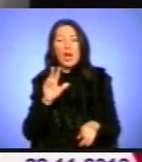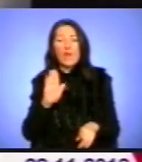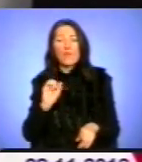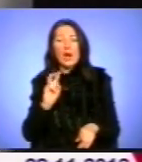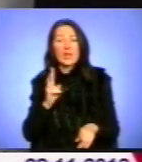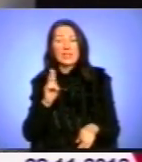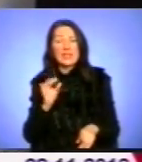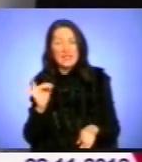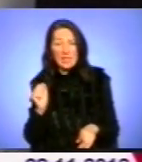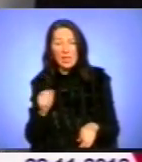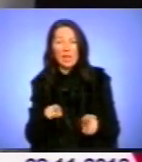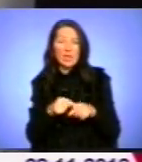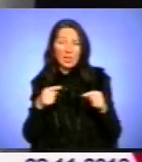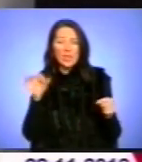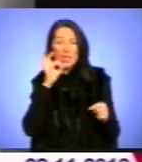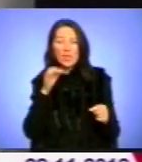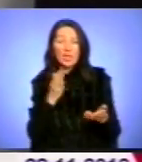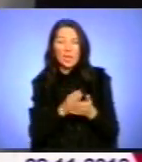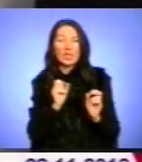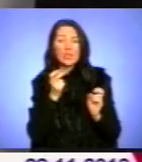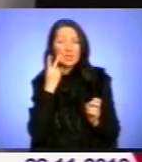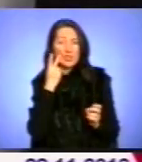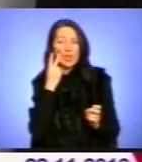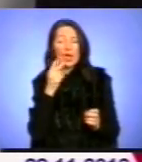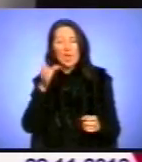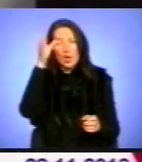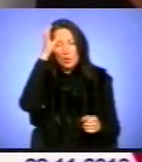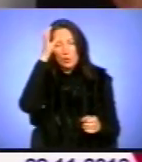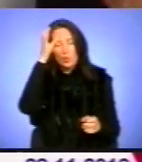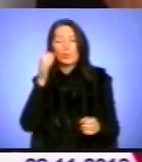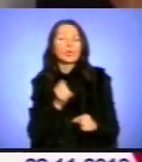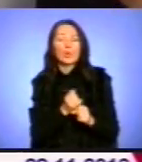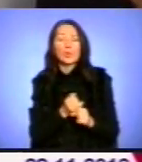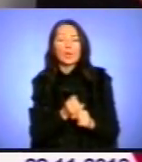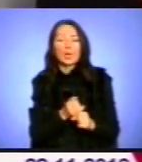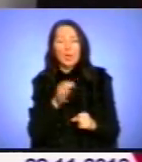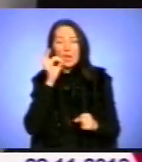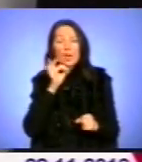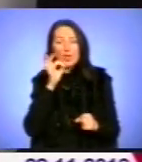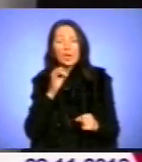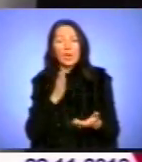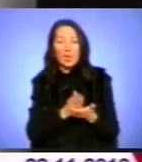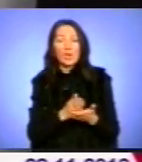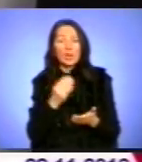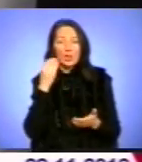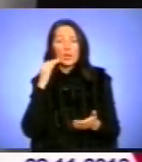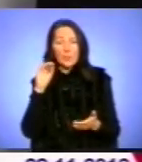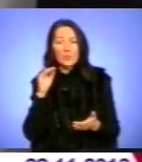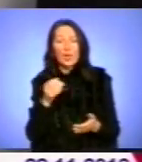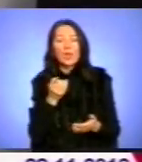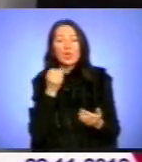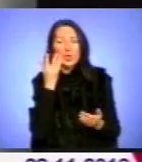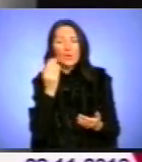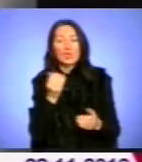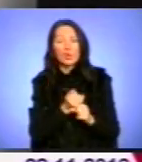медичними препаратами є завжди. Але розумно примінений і вчасно препарат завжди дає ефект. Якщо ви збираєтеся зробити своїй